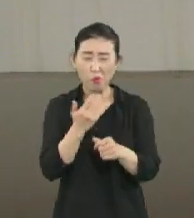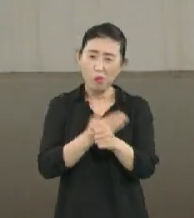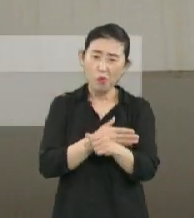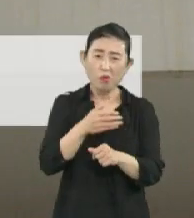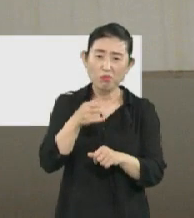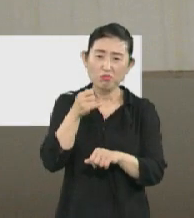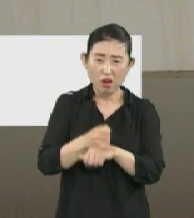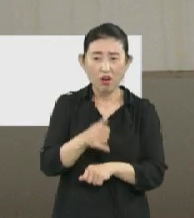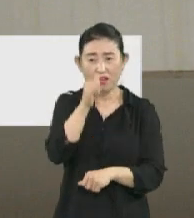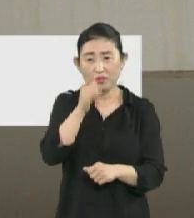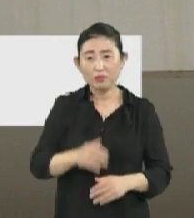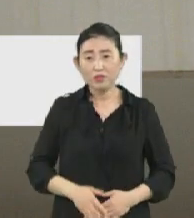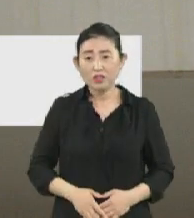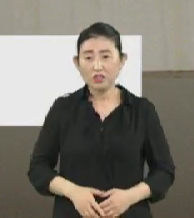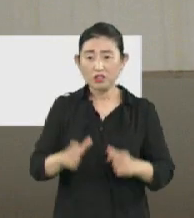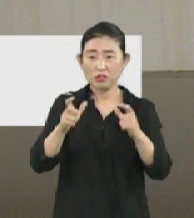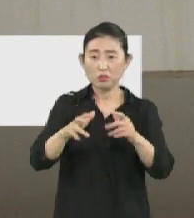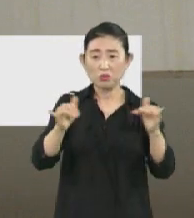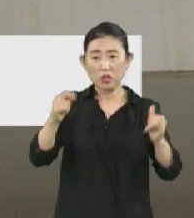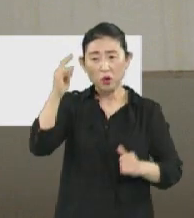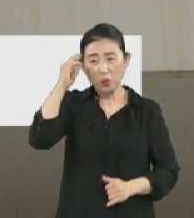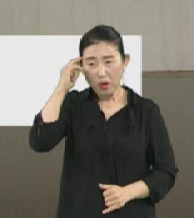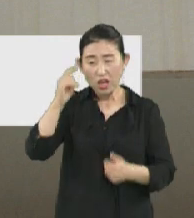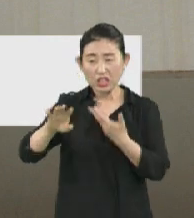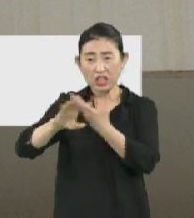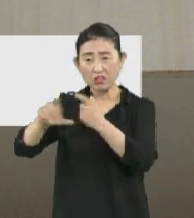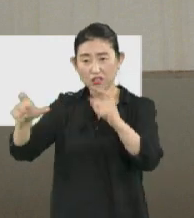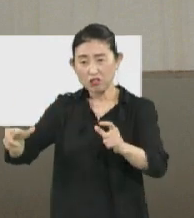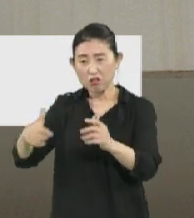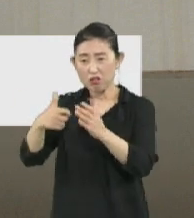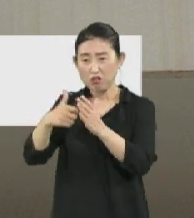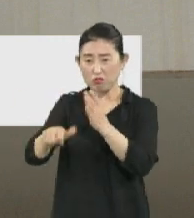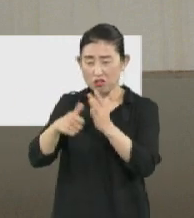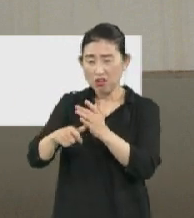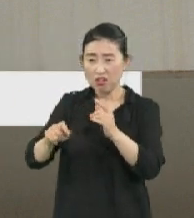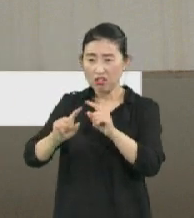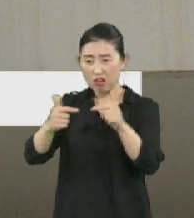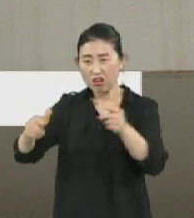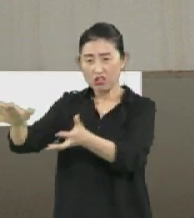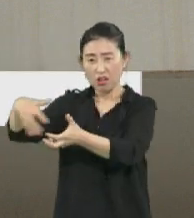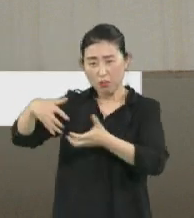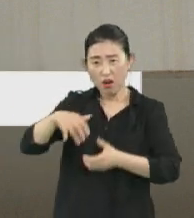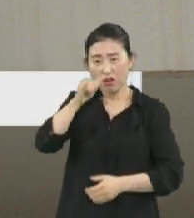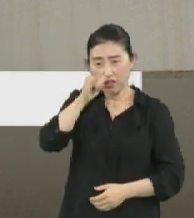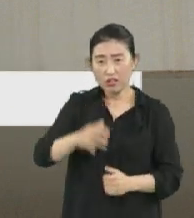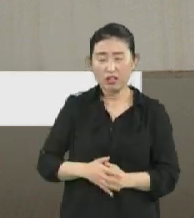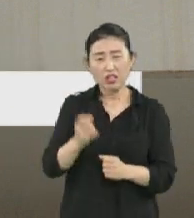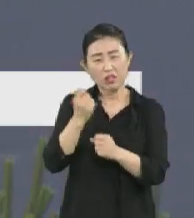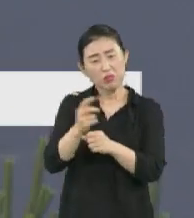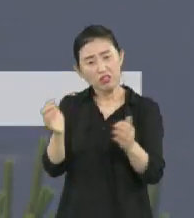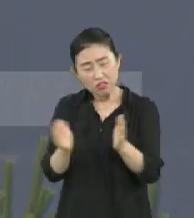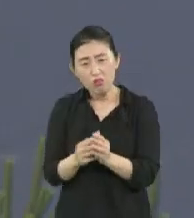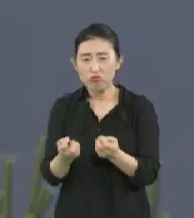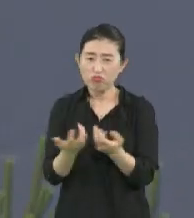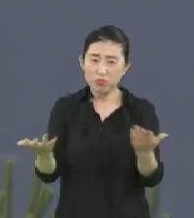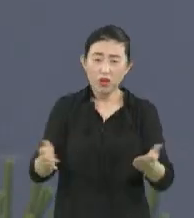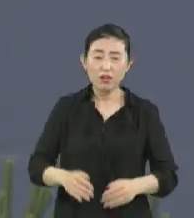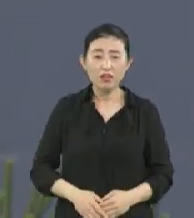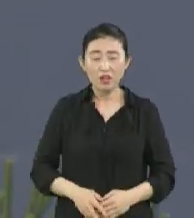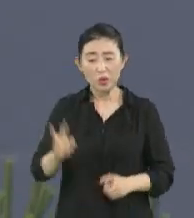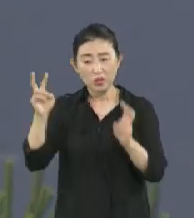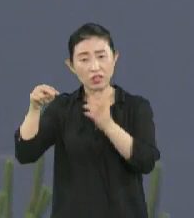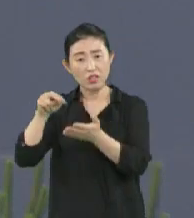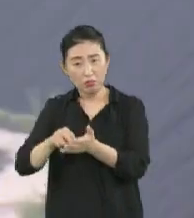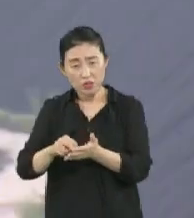주민들이 이제 예지까지 받느냐 뭐 그런 쪽에서 민원이 조금 많았던 부분 다 끝난 거래요. 뭐 할 수 있는 방법이 없잖아요. 사업자